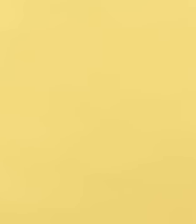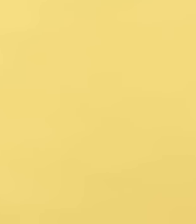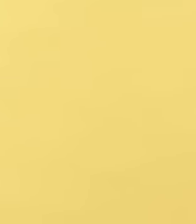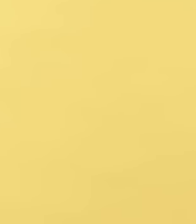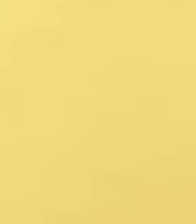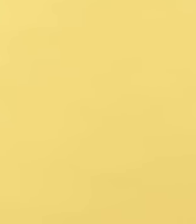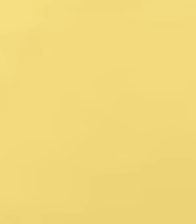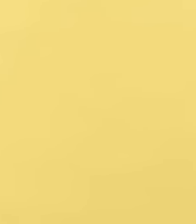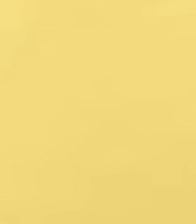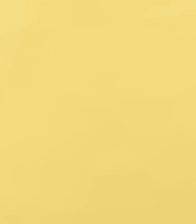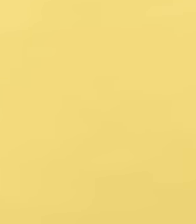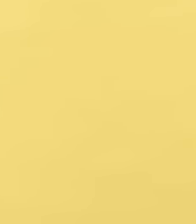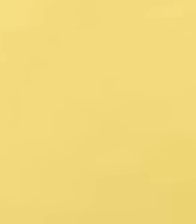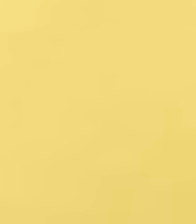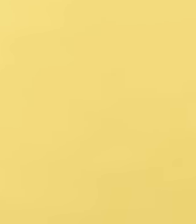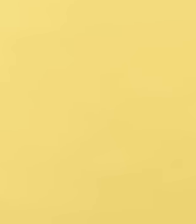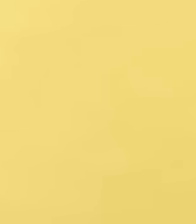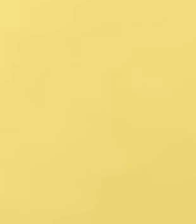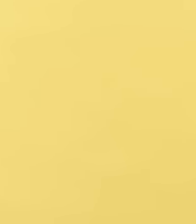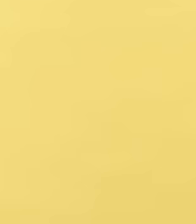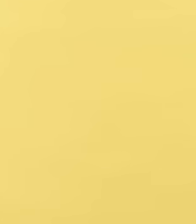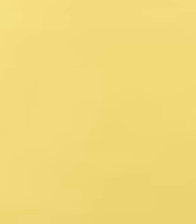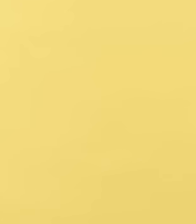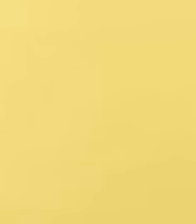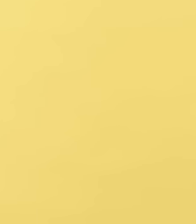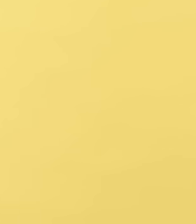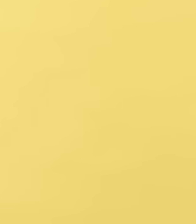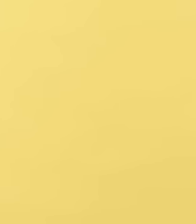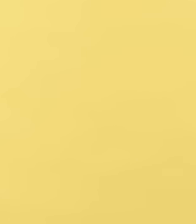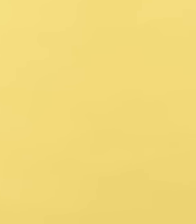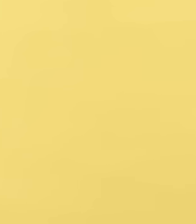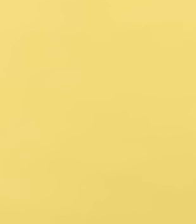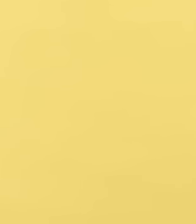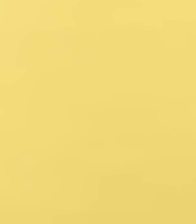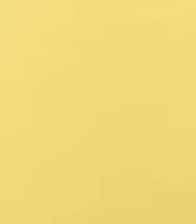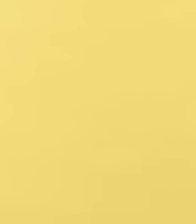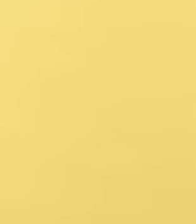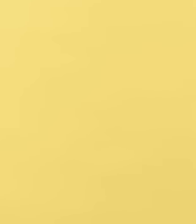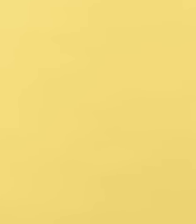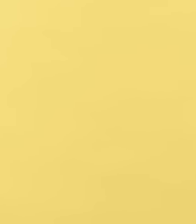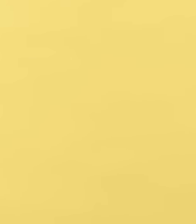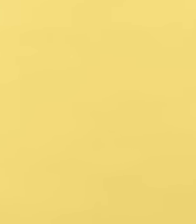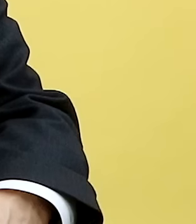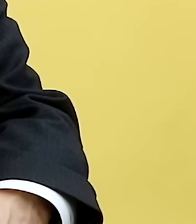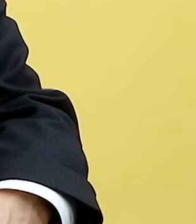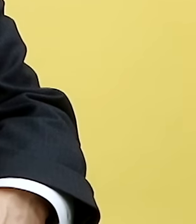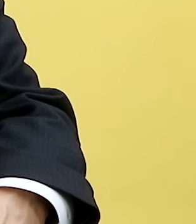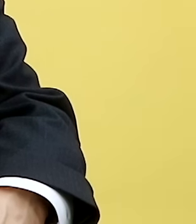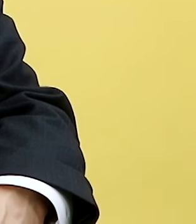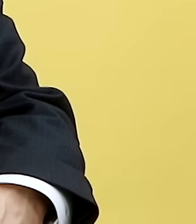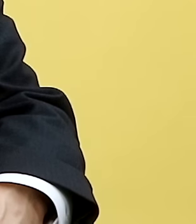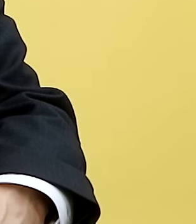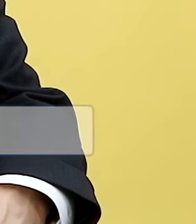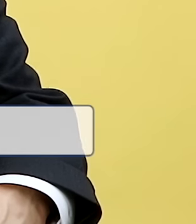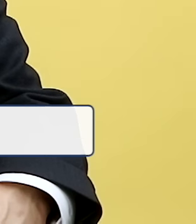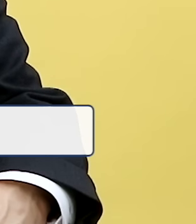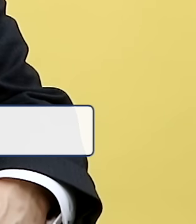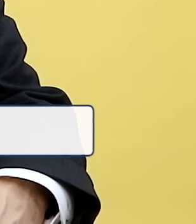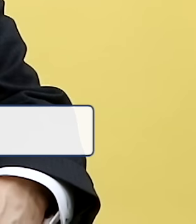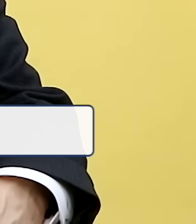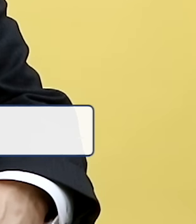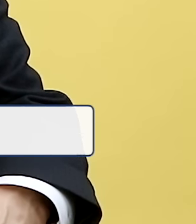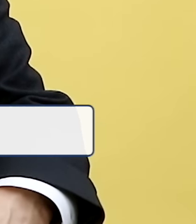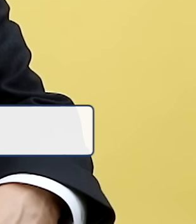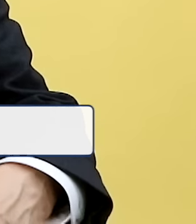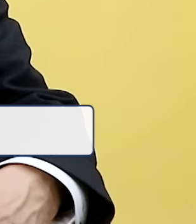교수들한테 가장 그 의미 있는 시간들이 있어요. 교수들 경우에 이제